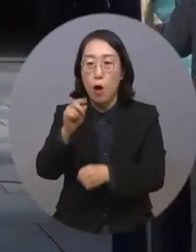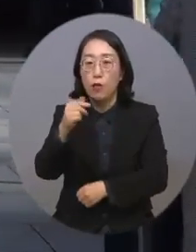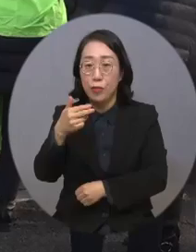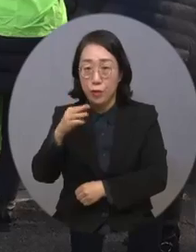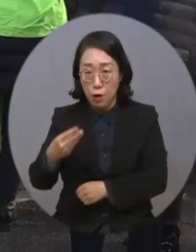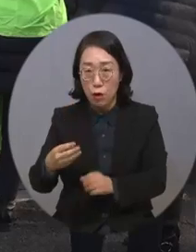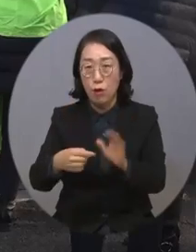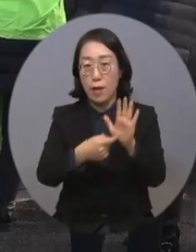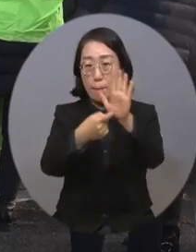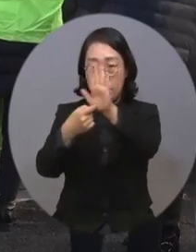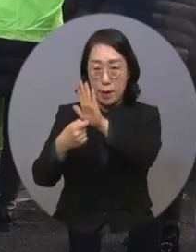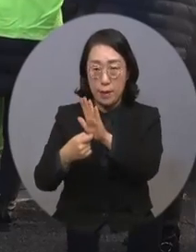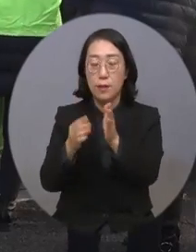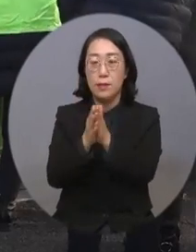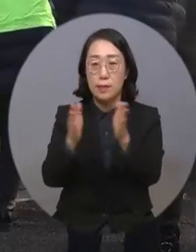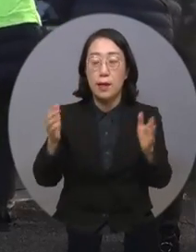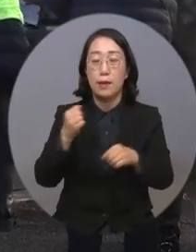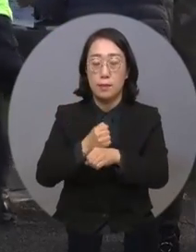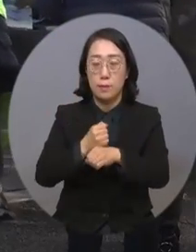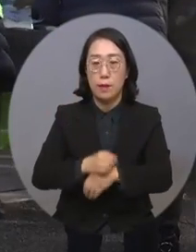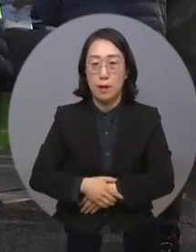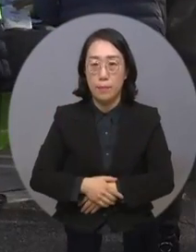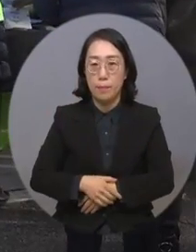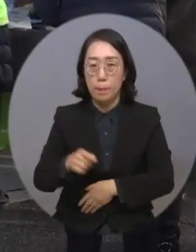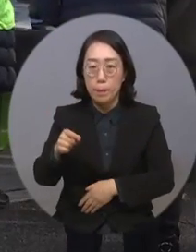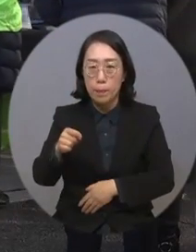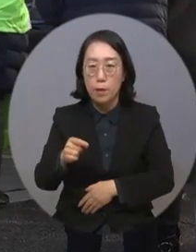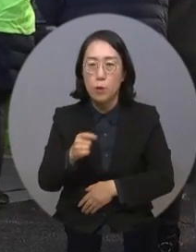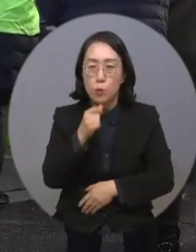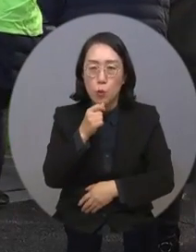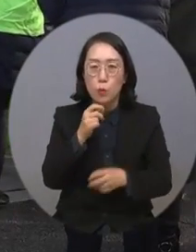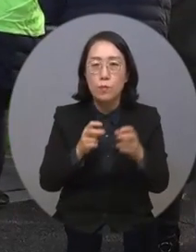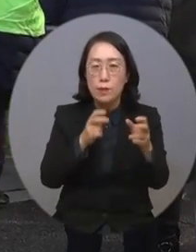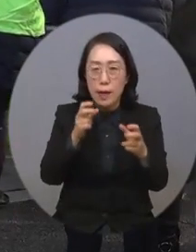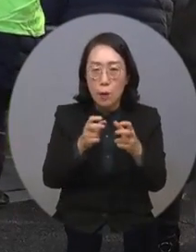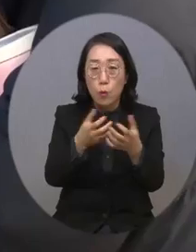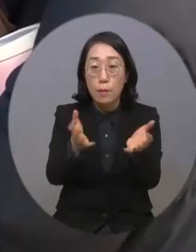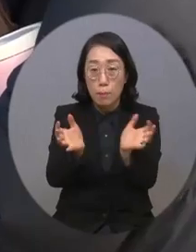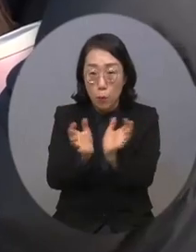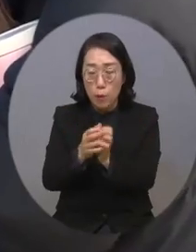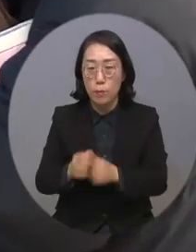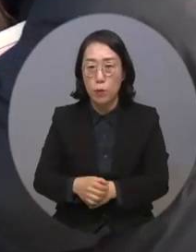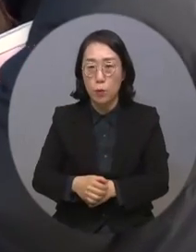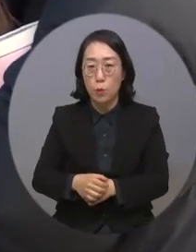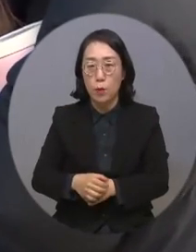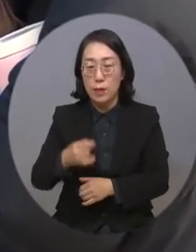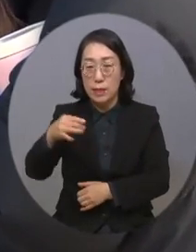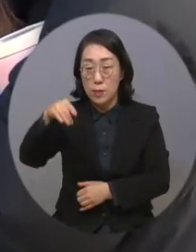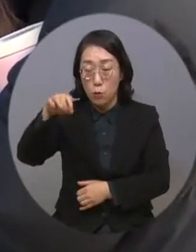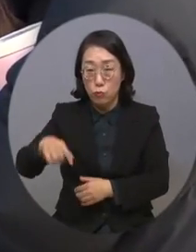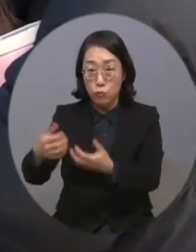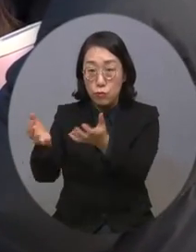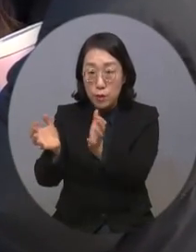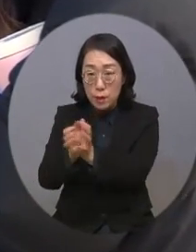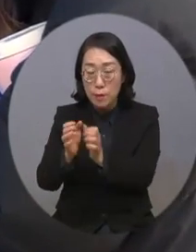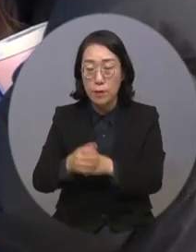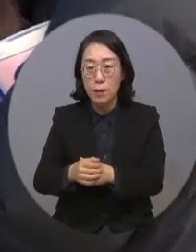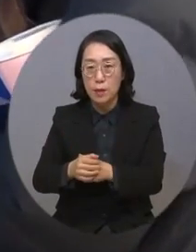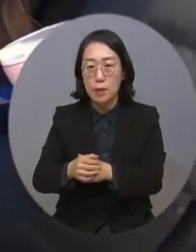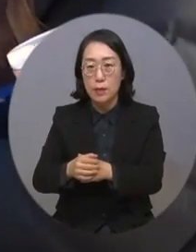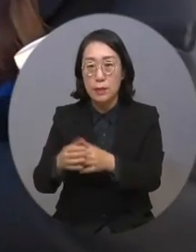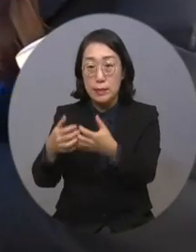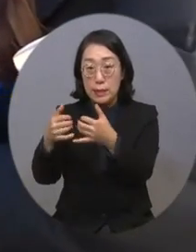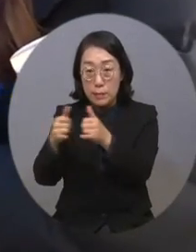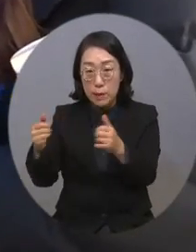진행됐습니다. 이번 캠페인에는 소상공인 모임 명지회와 의정부시 명품 시민단체